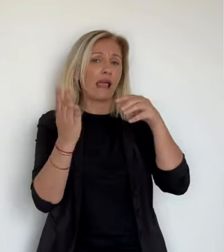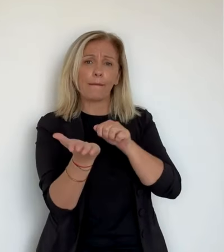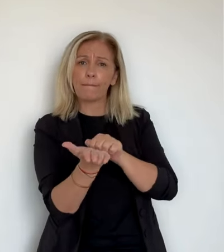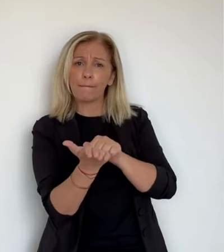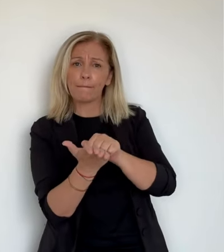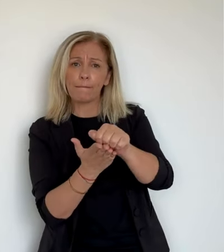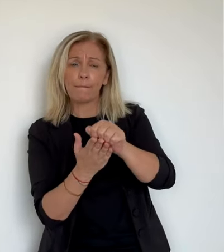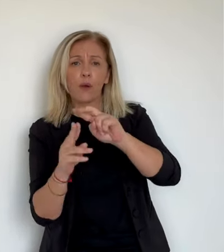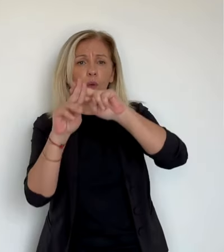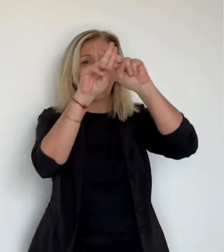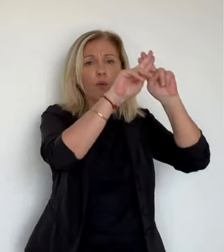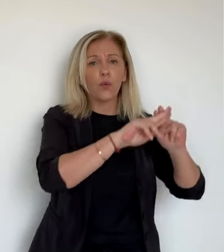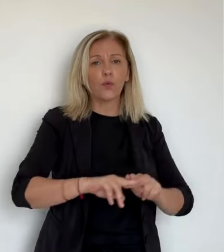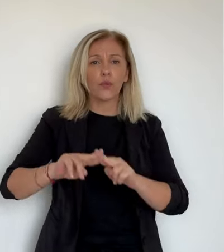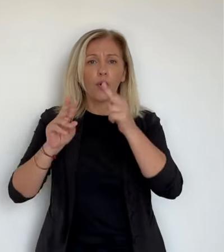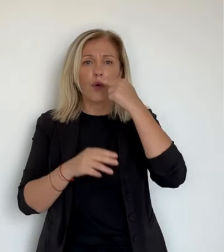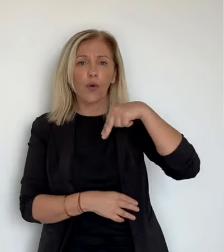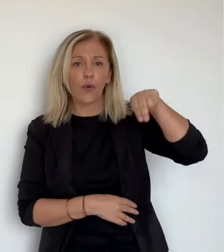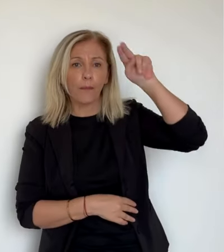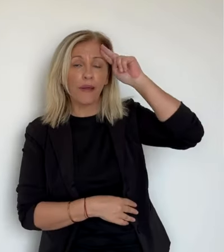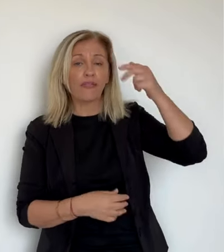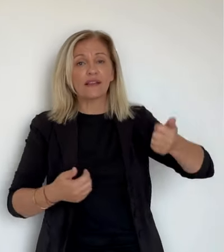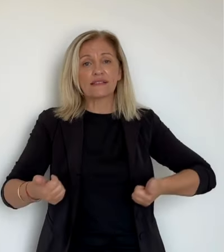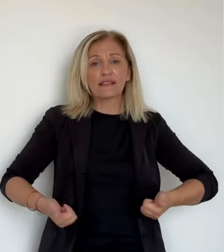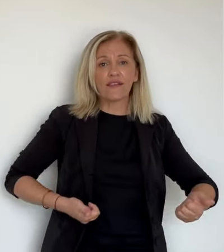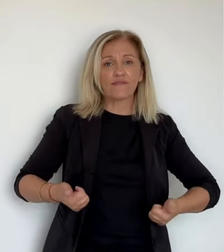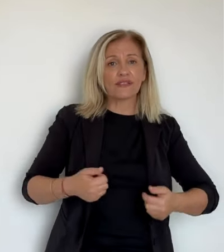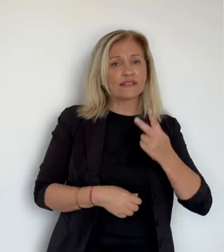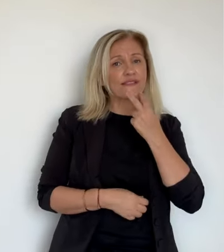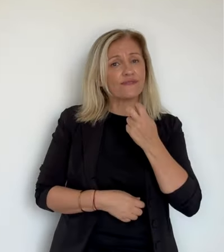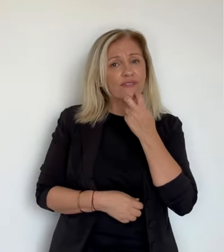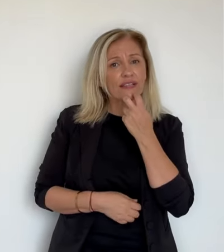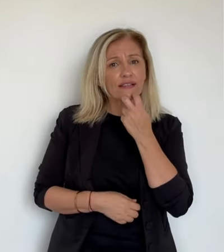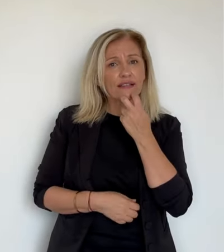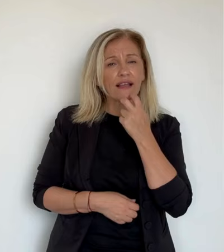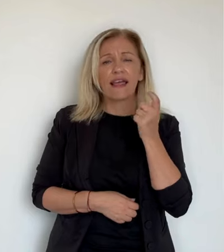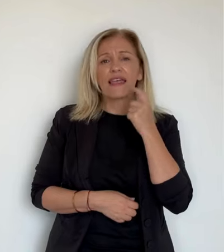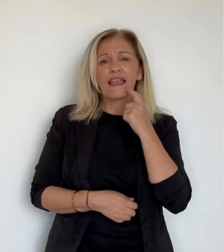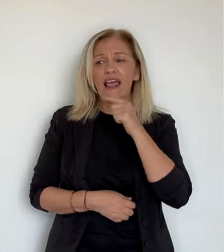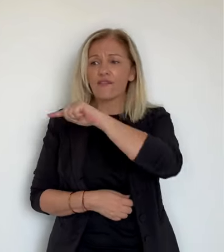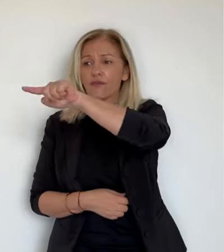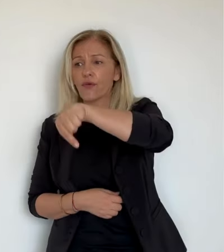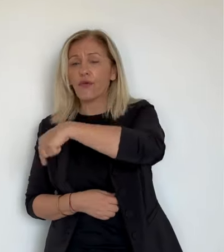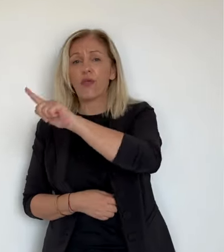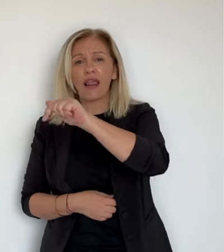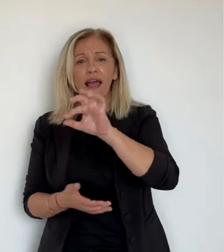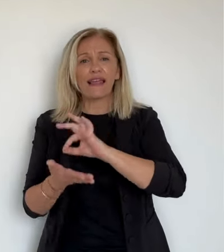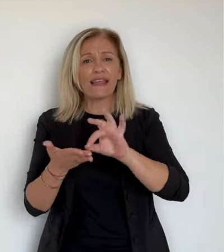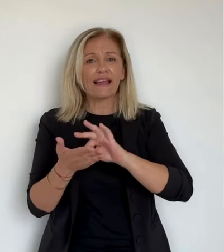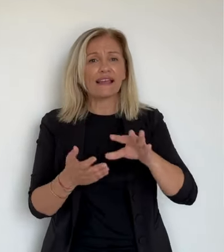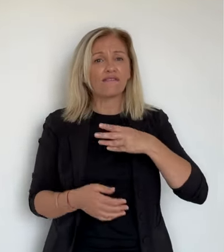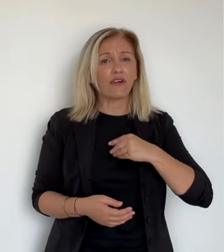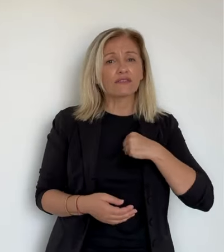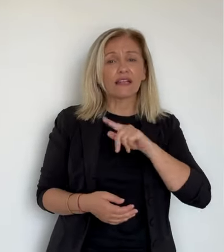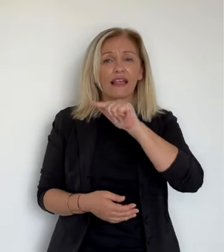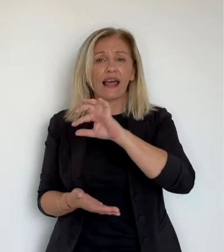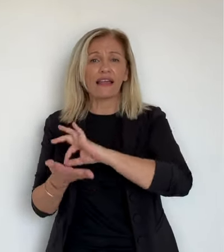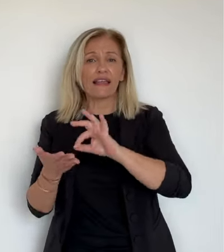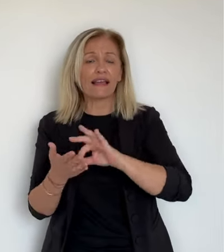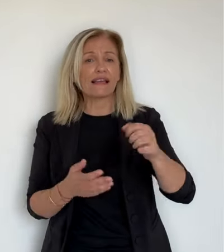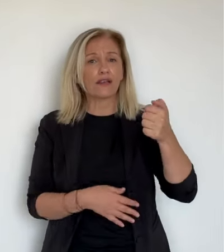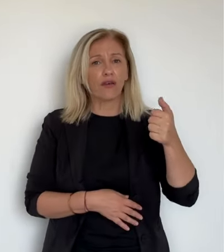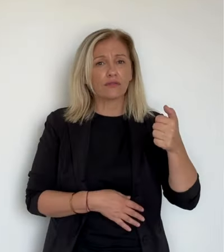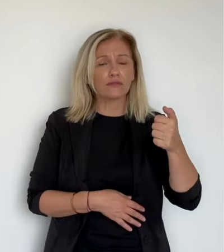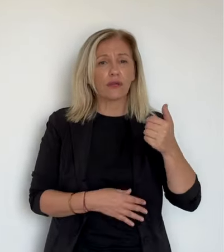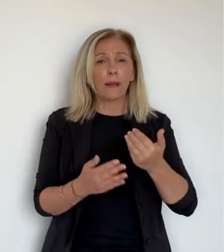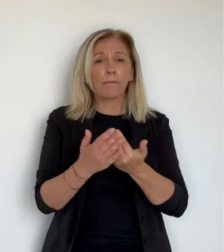civique. La plupart ont choisi de composer en français et d'autres. Ce matin, 9 candidats ont choisi de composer en bilingue. Est-ce que